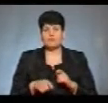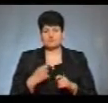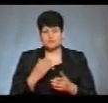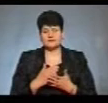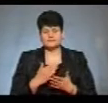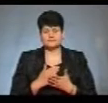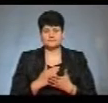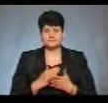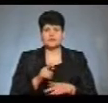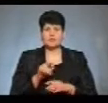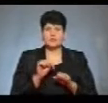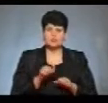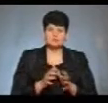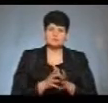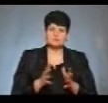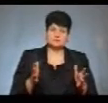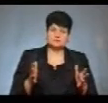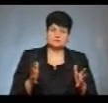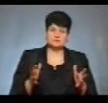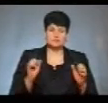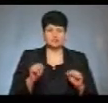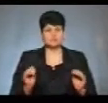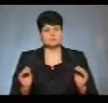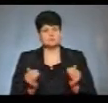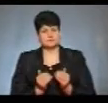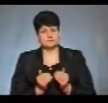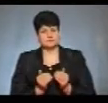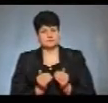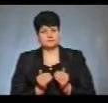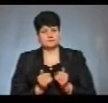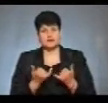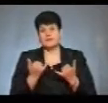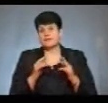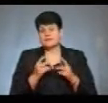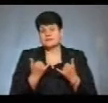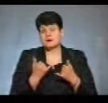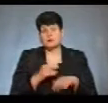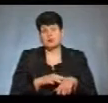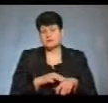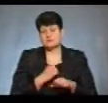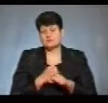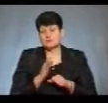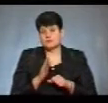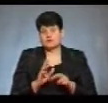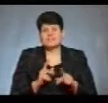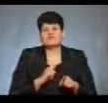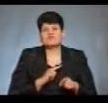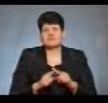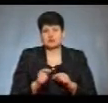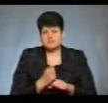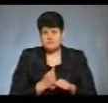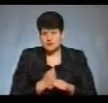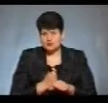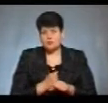присутні. Значить, вони можуть наростати цей вал, можуть припинитися. Тобто, як зараз поліція спрацює, наскільки вони швидко спрацюють, то